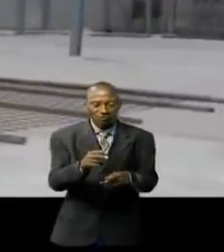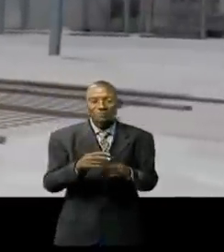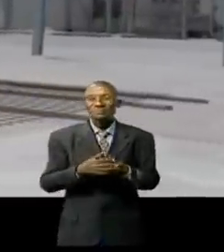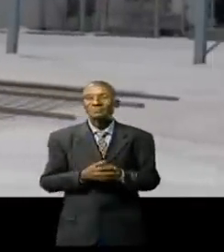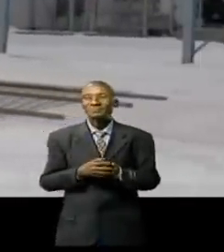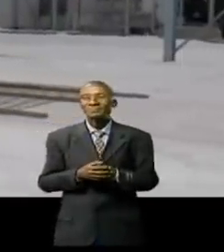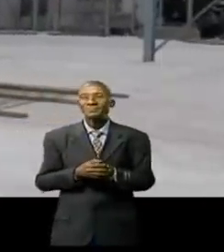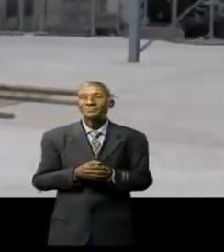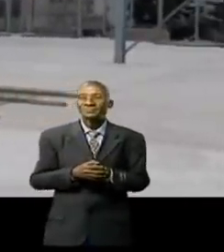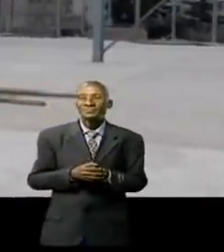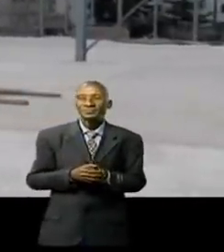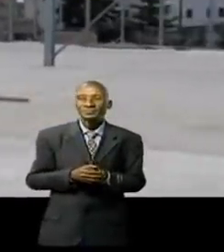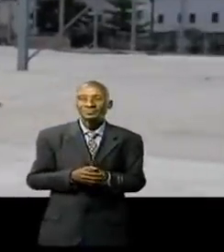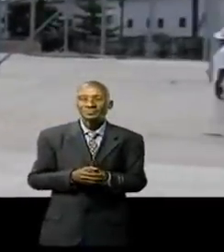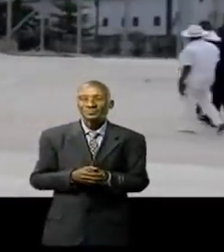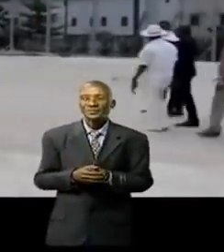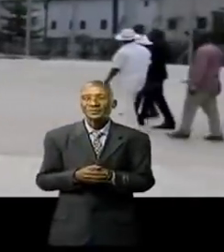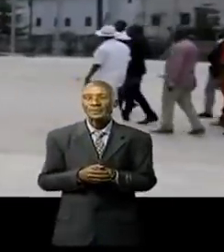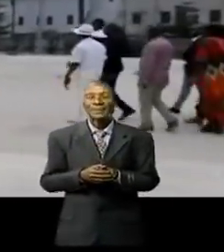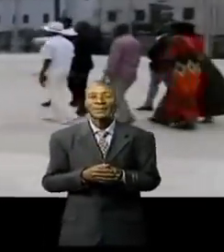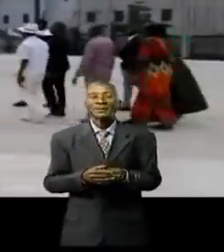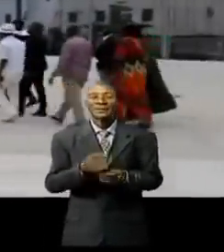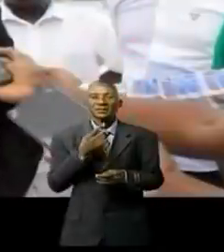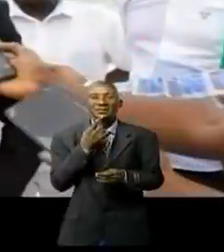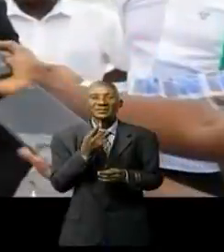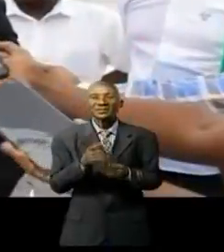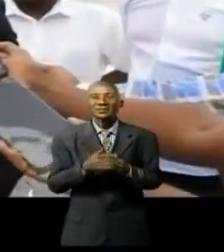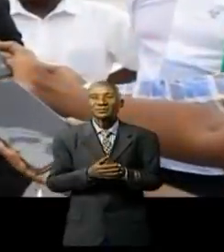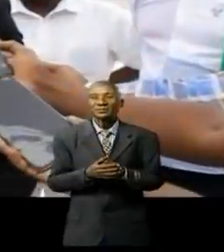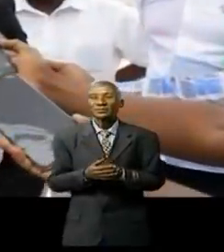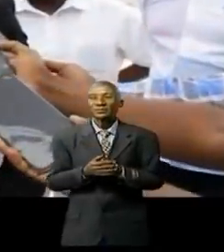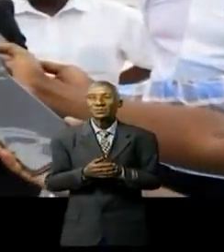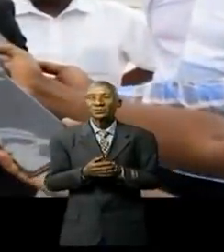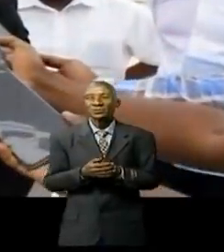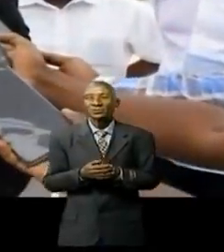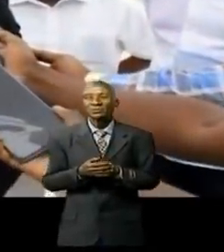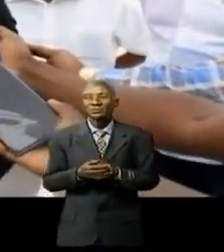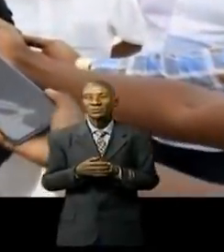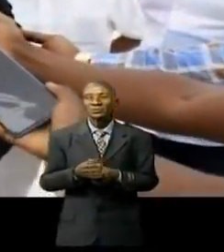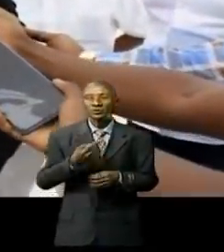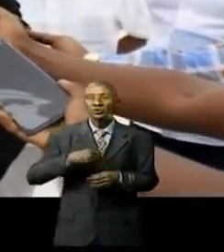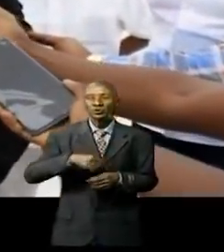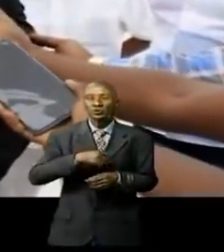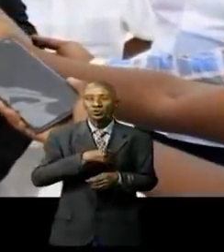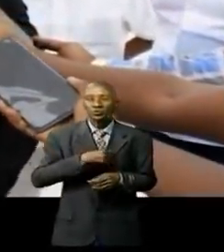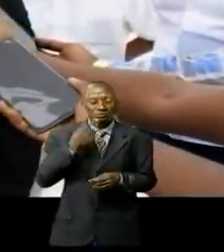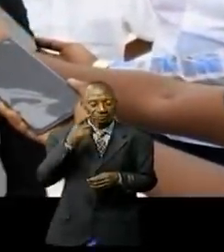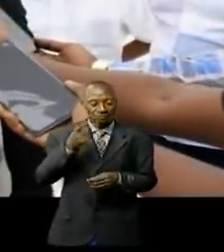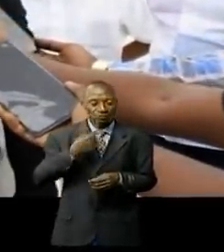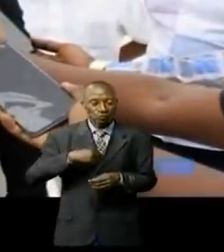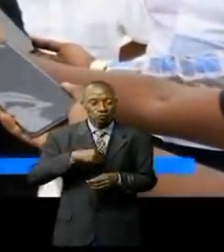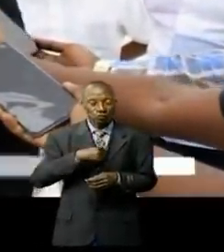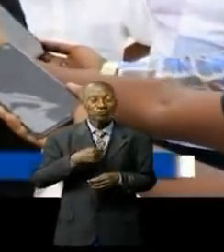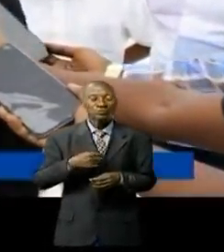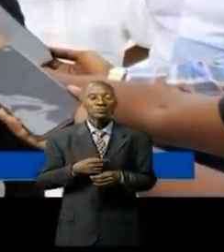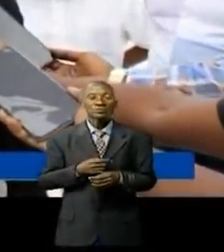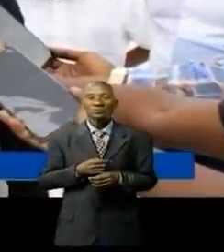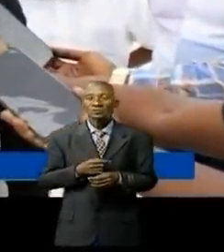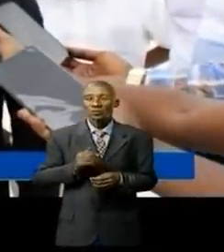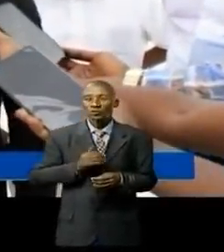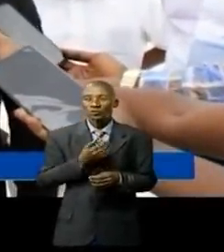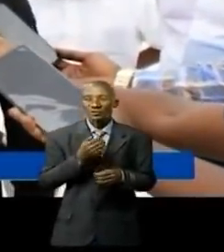Pont-Cabu, je peux vous dire que nous sommes en plein milieu d'un sol qui appartient à la